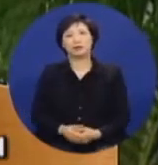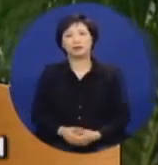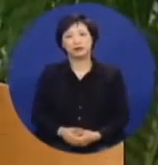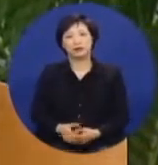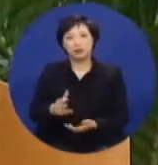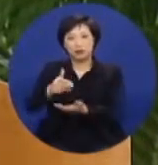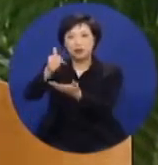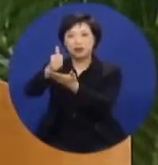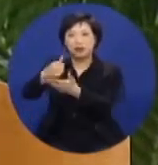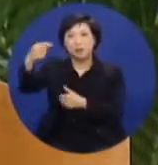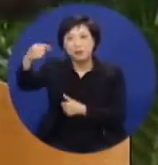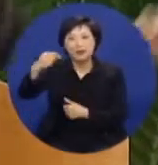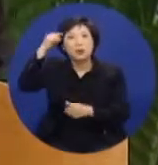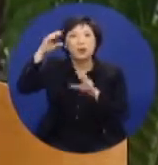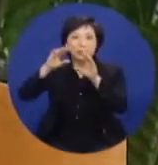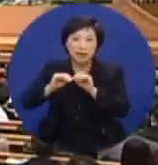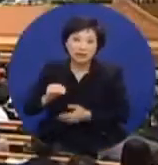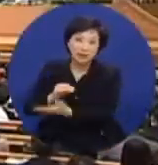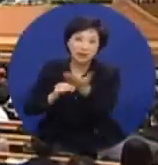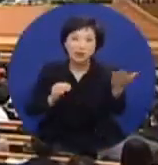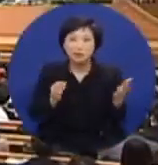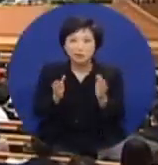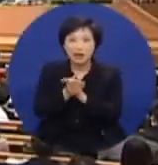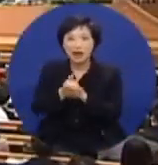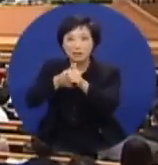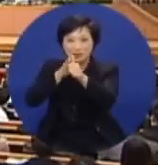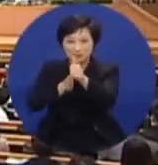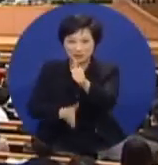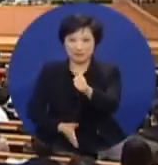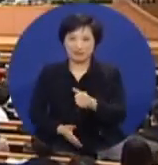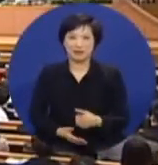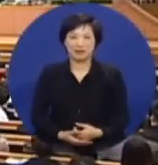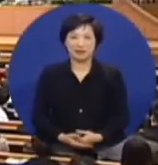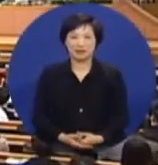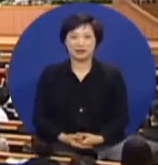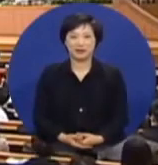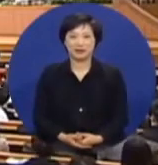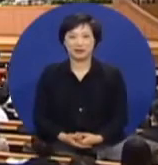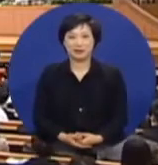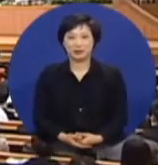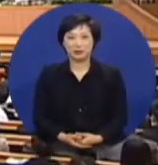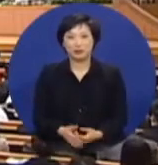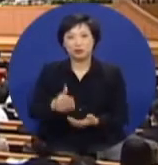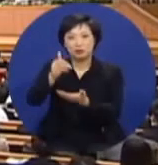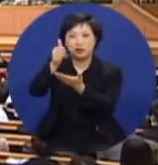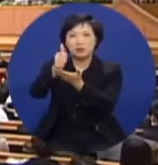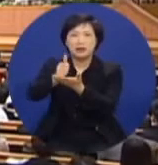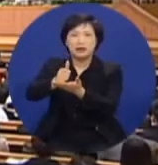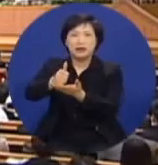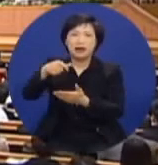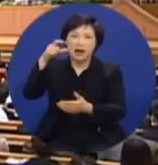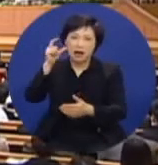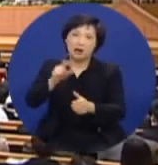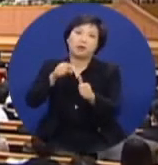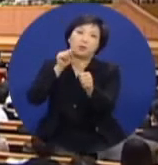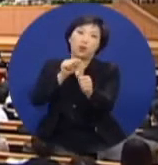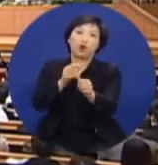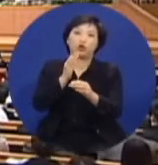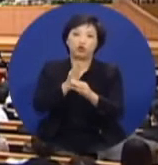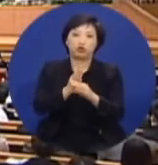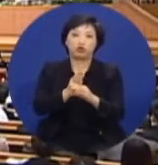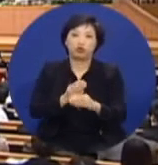주님의 여호와의 풍 의 하 10만 아멘 합시다 아아 이렇게 기능을 강력해 때 융화 보기